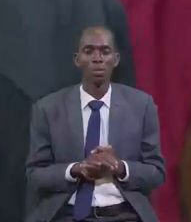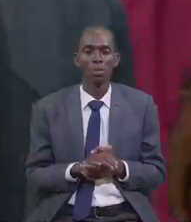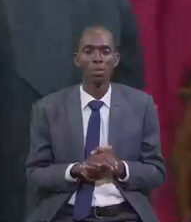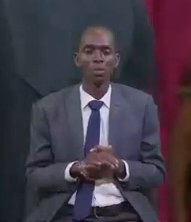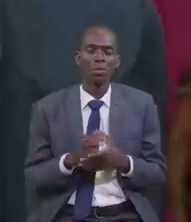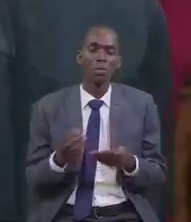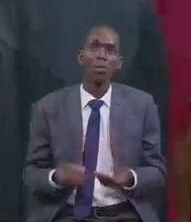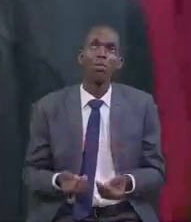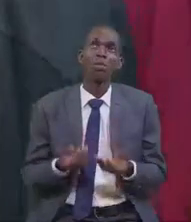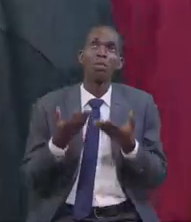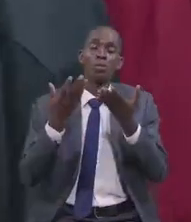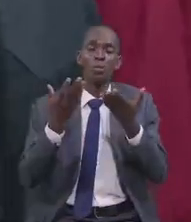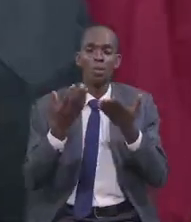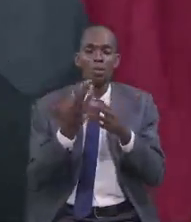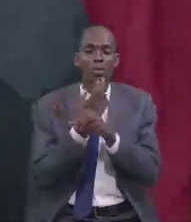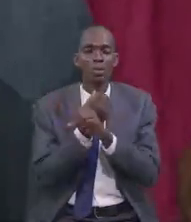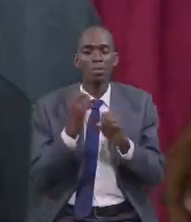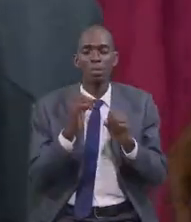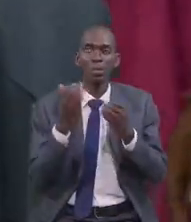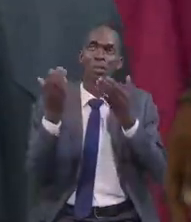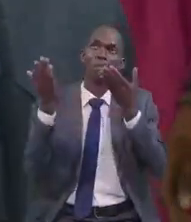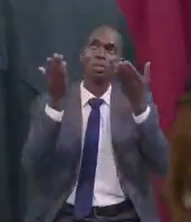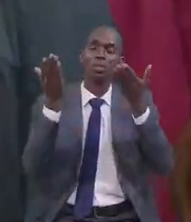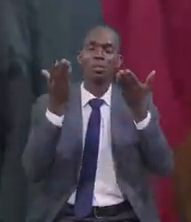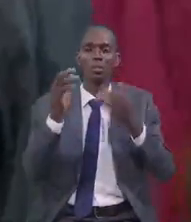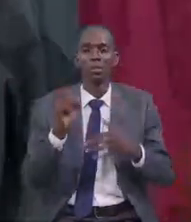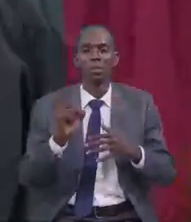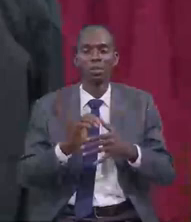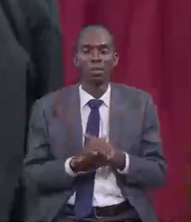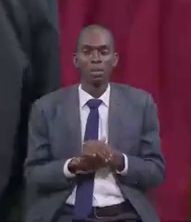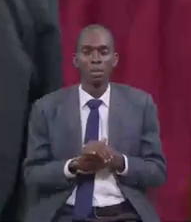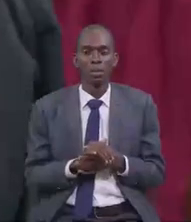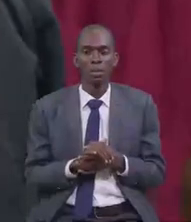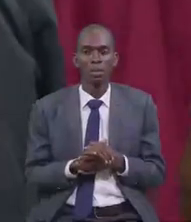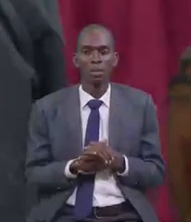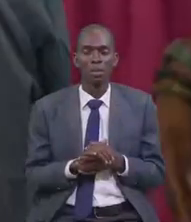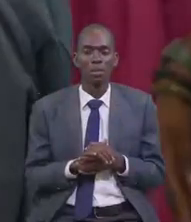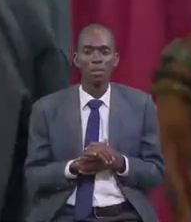offrez, rendez un service rédempteur.